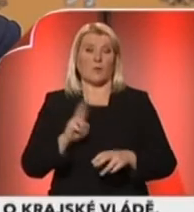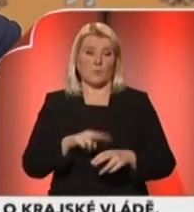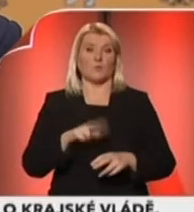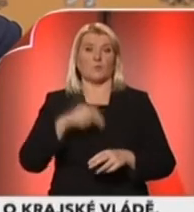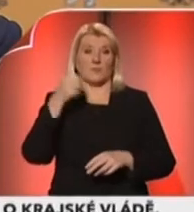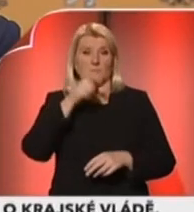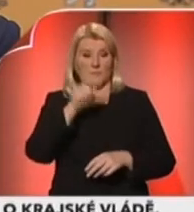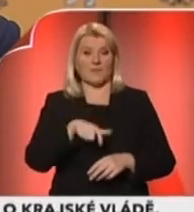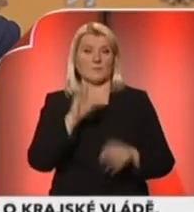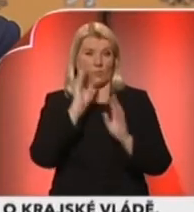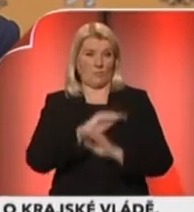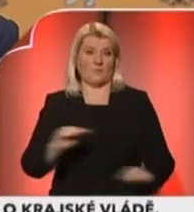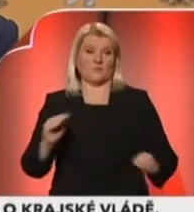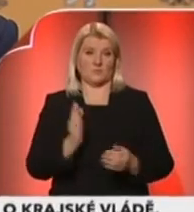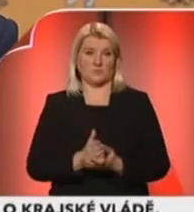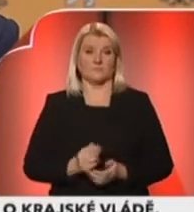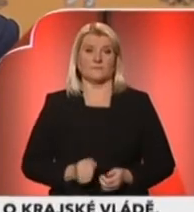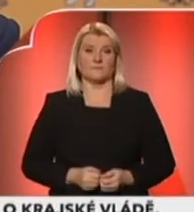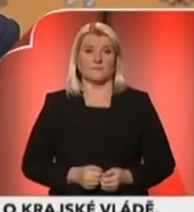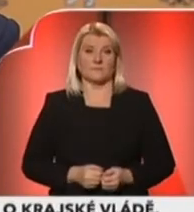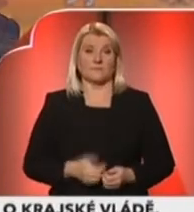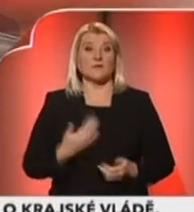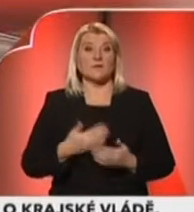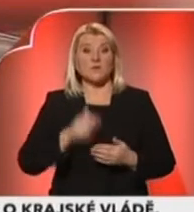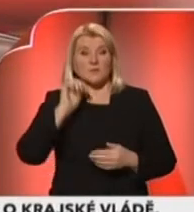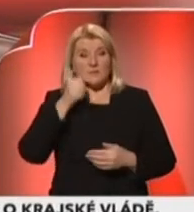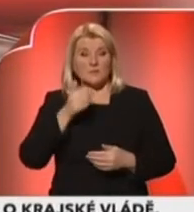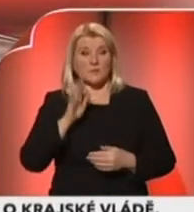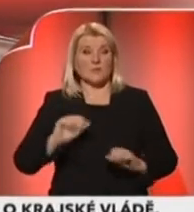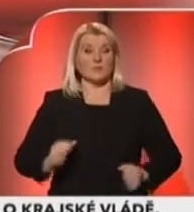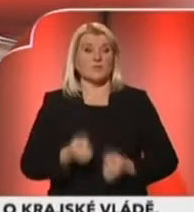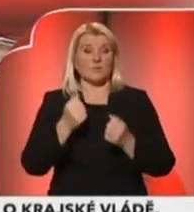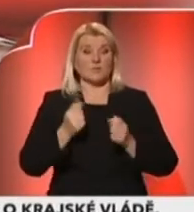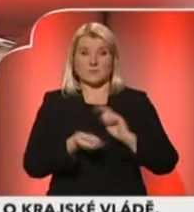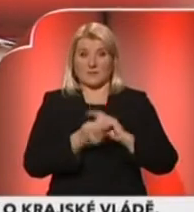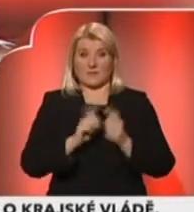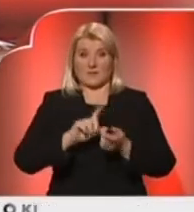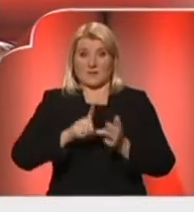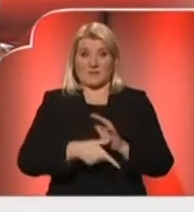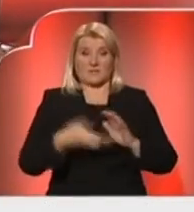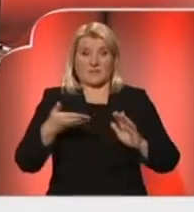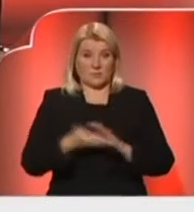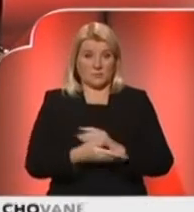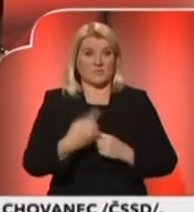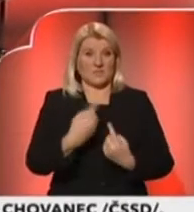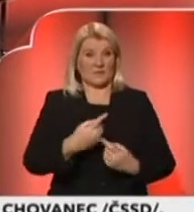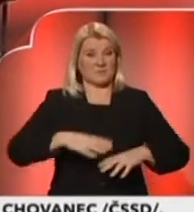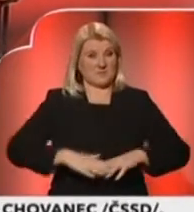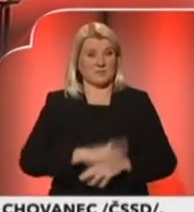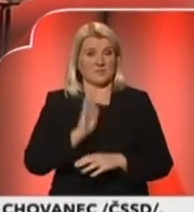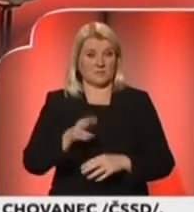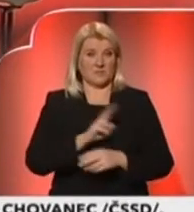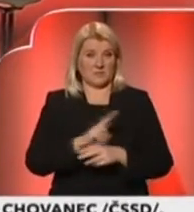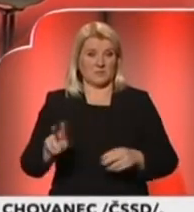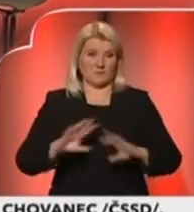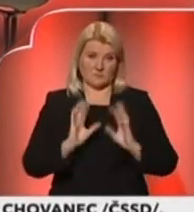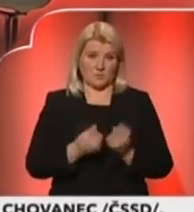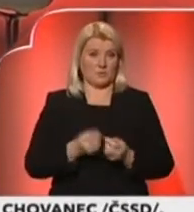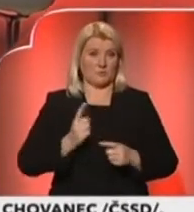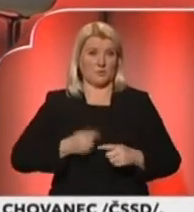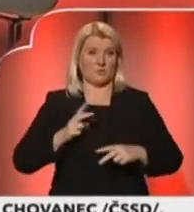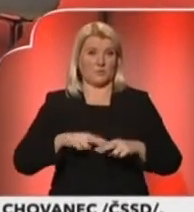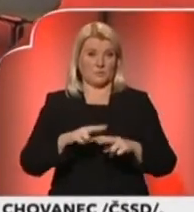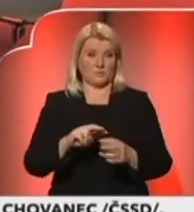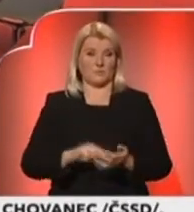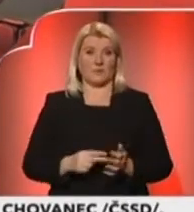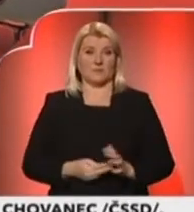můžeme dát do médií. A zítra tedy na ustavujícím jednání krajských zastupitelů čekáte, že vše proběhne podle plánu?